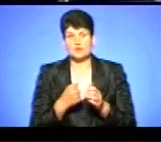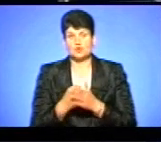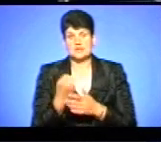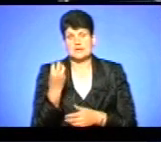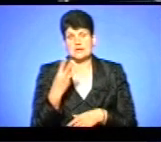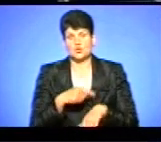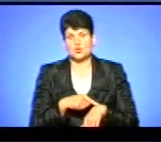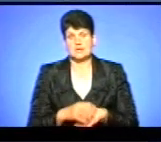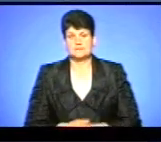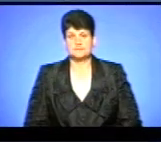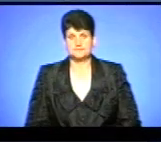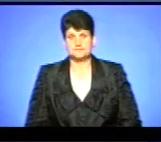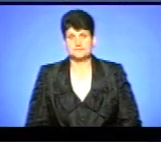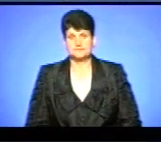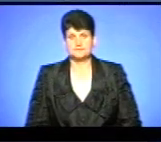13-ї години.